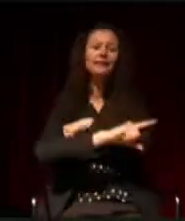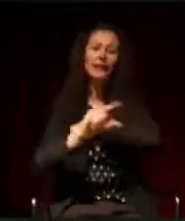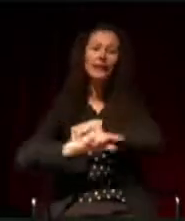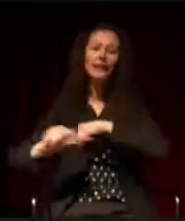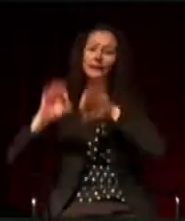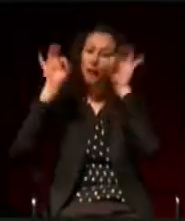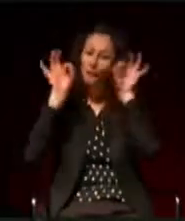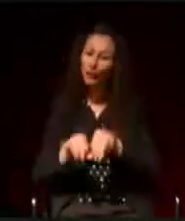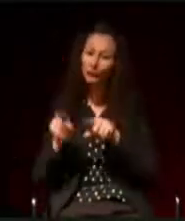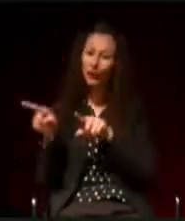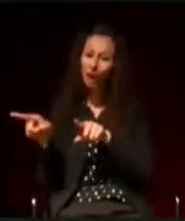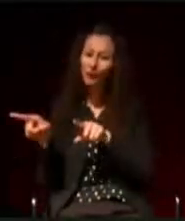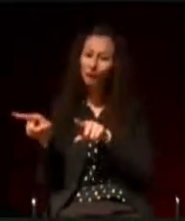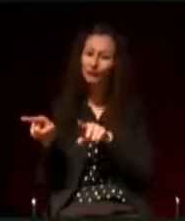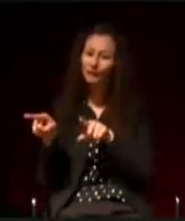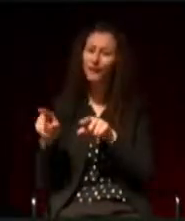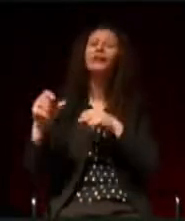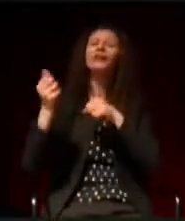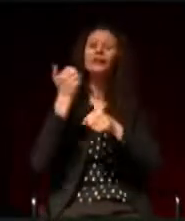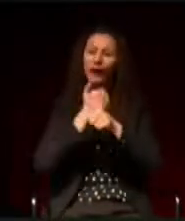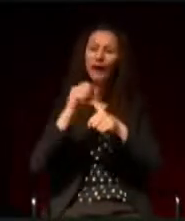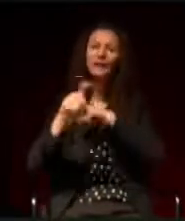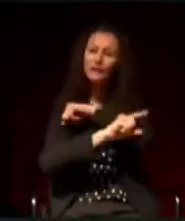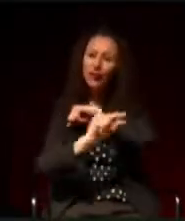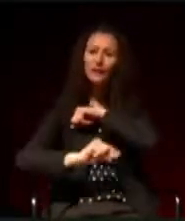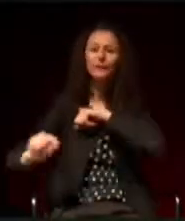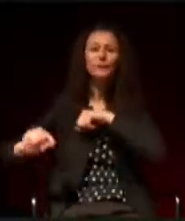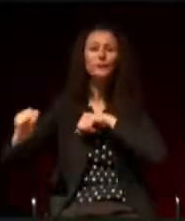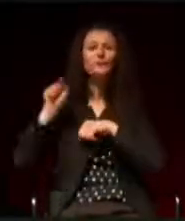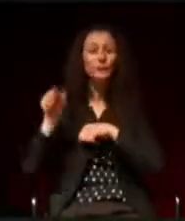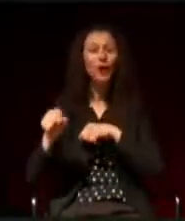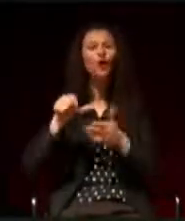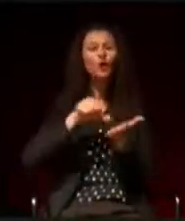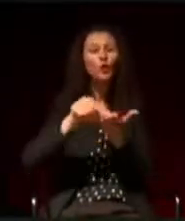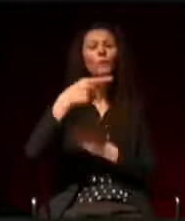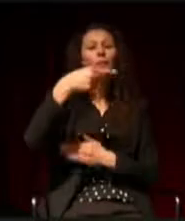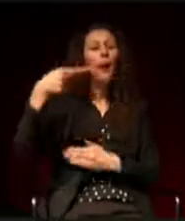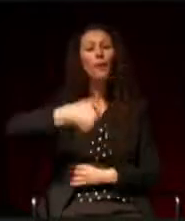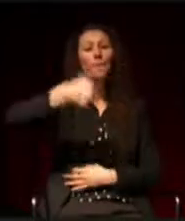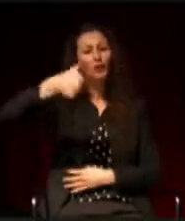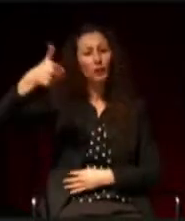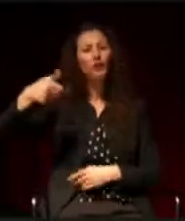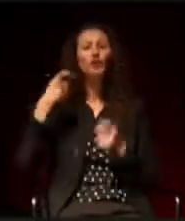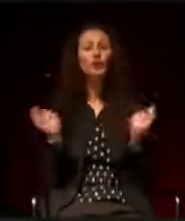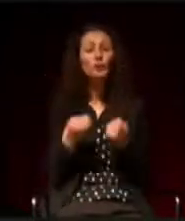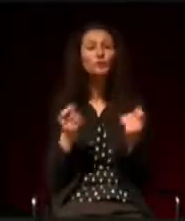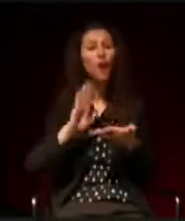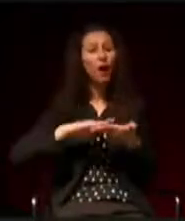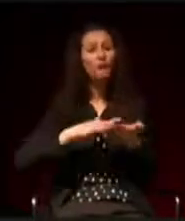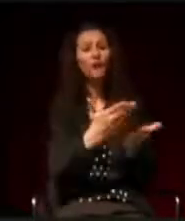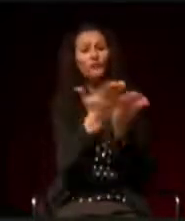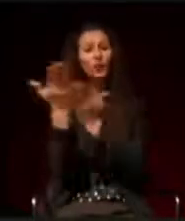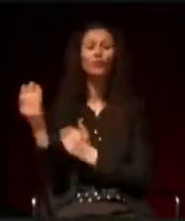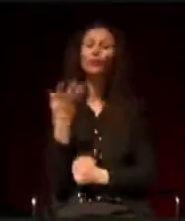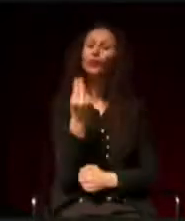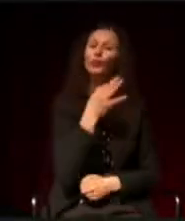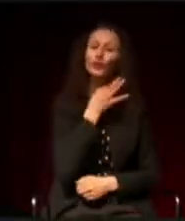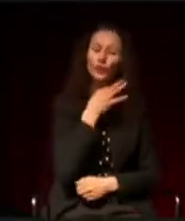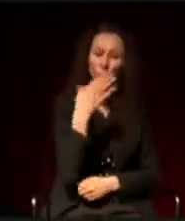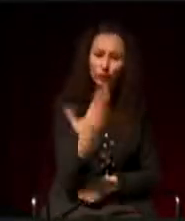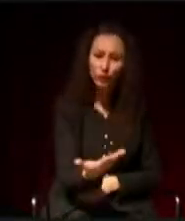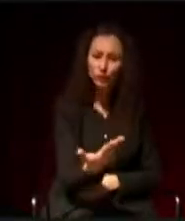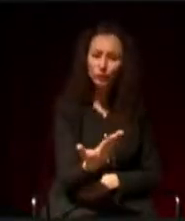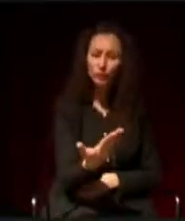sekreterinden başlayarak genel sekreter yardımcımıza ve tüm daire başkanlarımıza, çalışma arkadaşlarına çok teşekkür